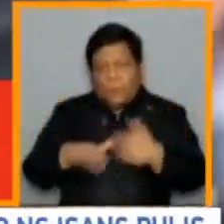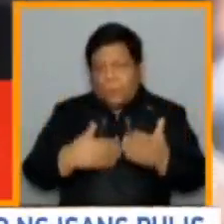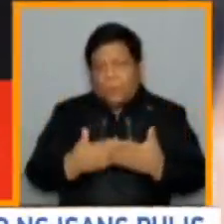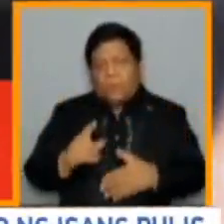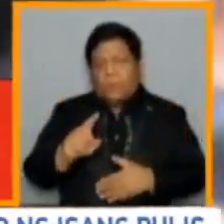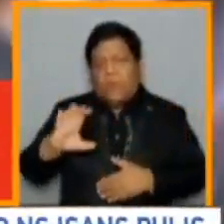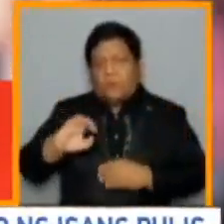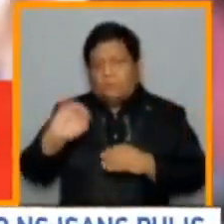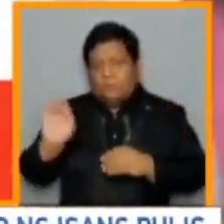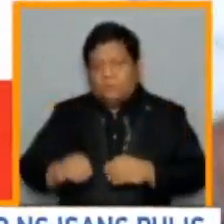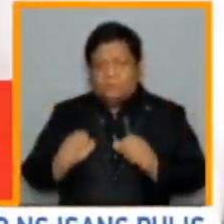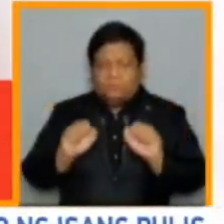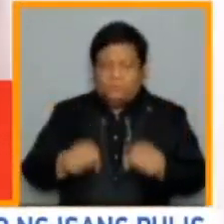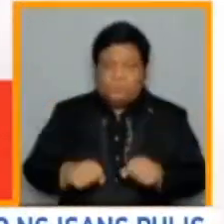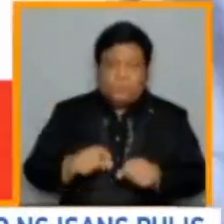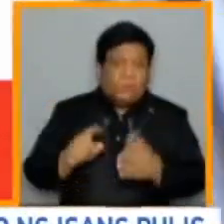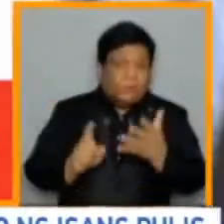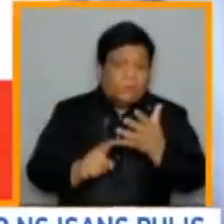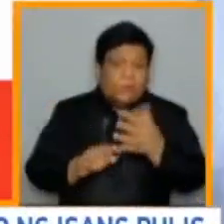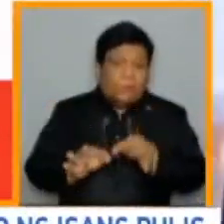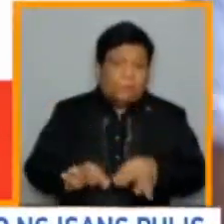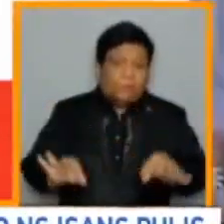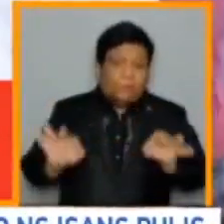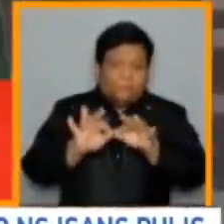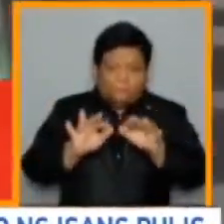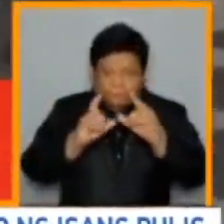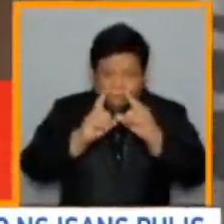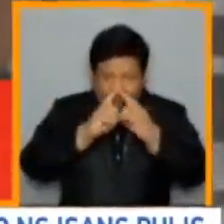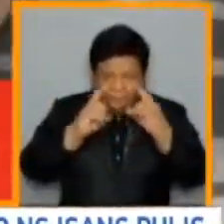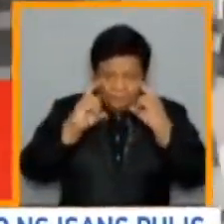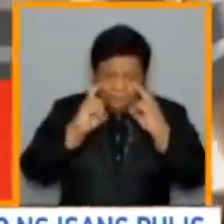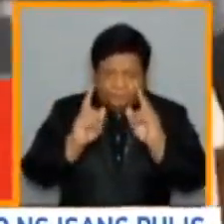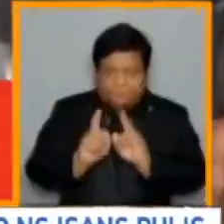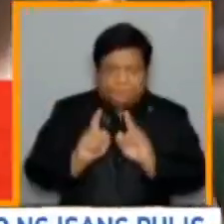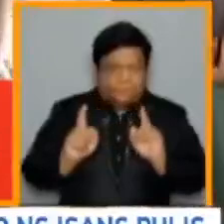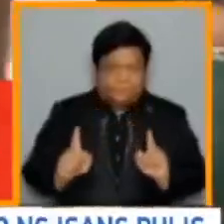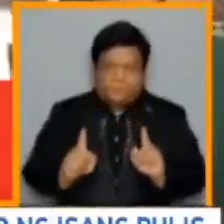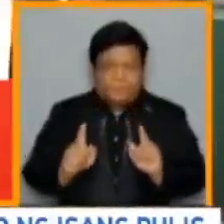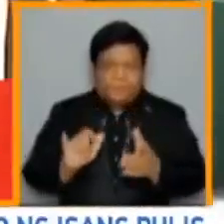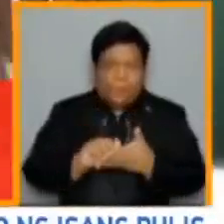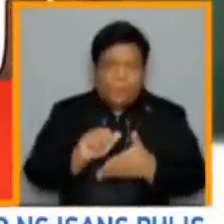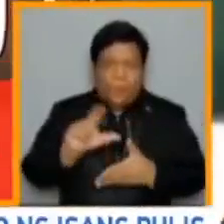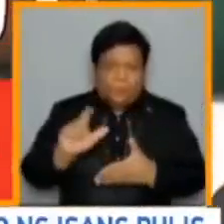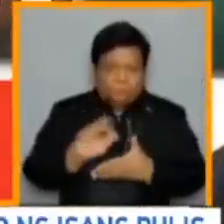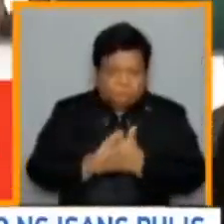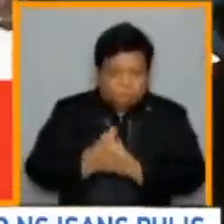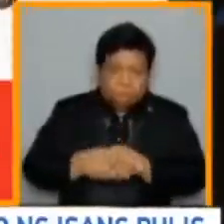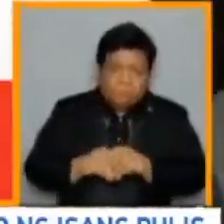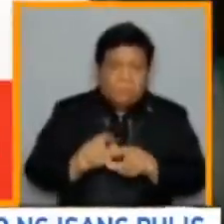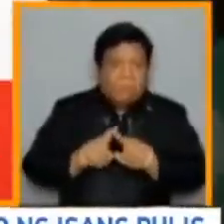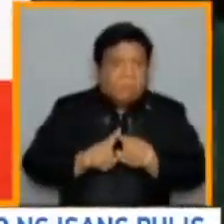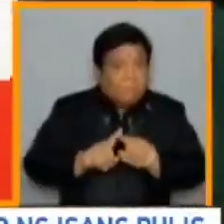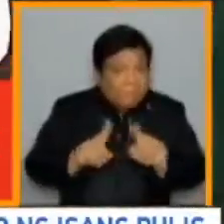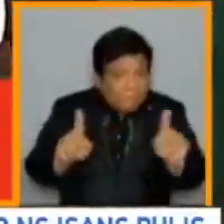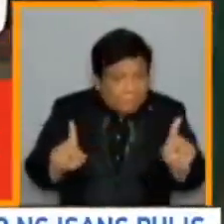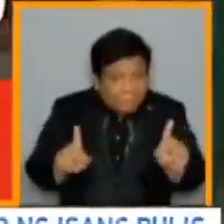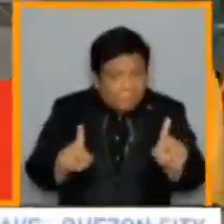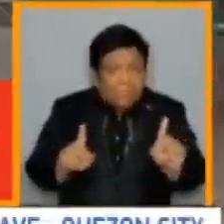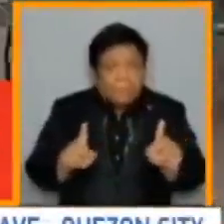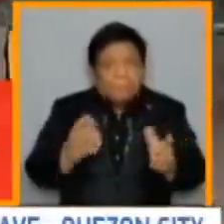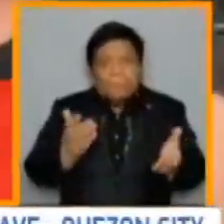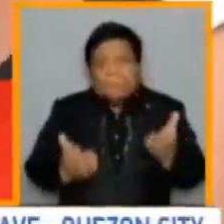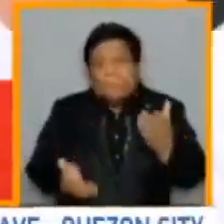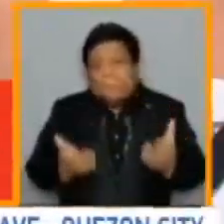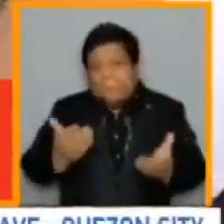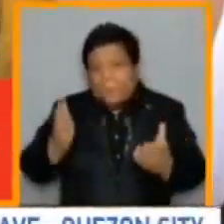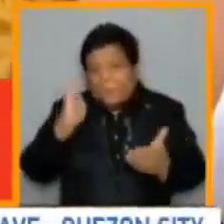health standards, no? Pagsusuot ng face mask, pagdidistansya, paghuhugas ng kamay. Pero baka magbago pa yun, baka may idagdag pa or